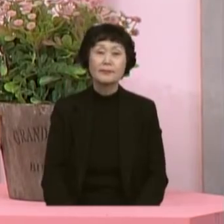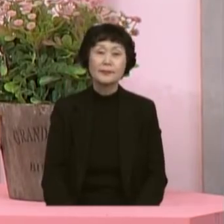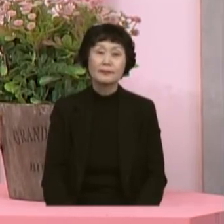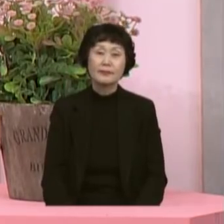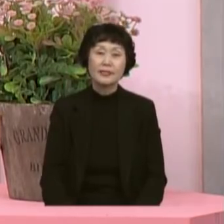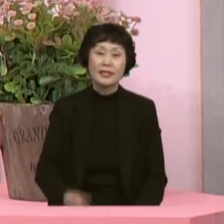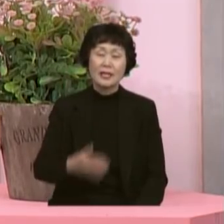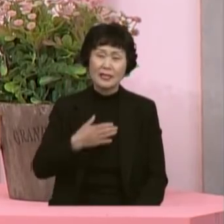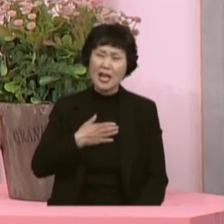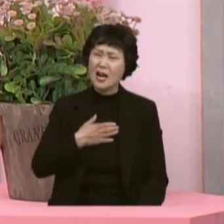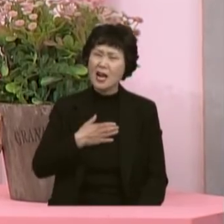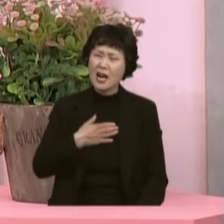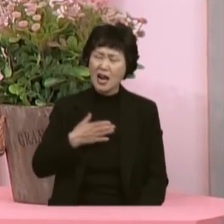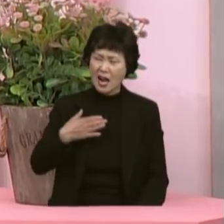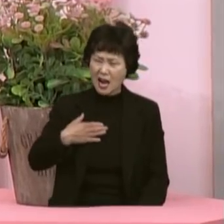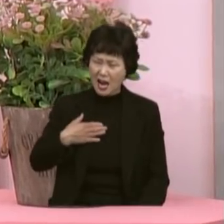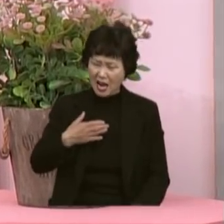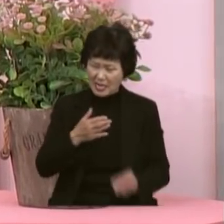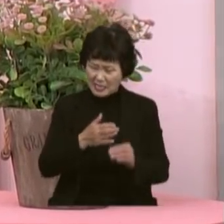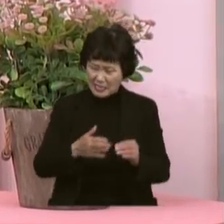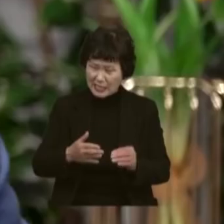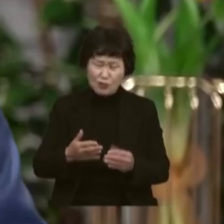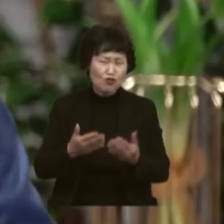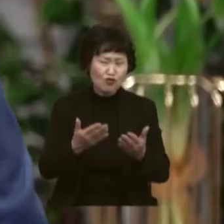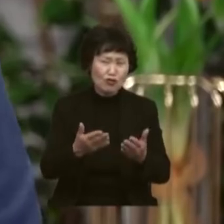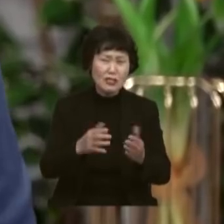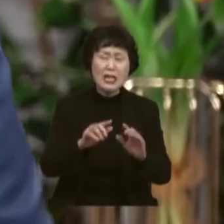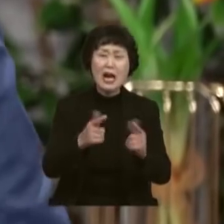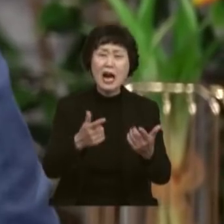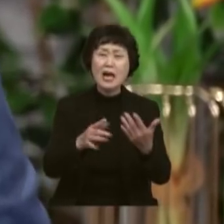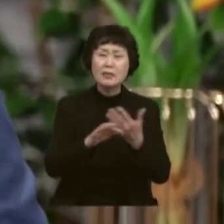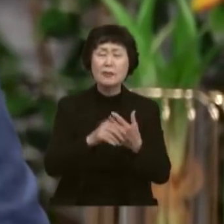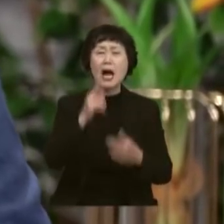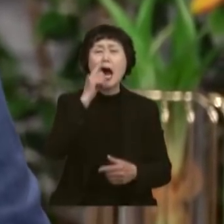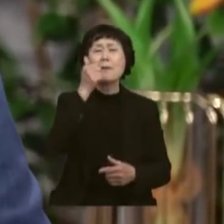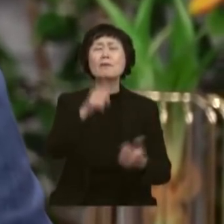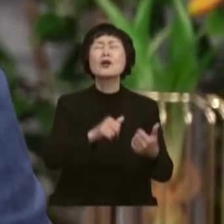내가 안 자르면 아빠가 죽잖아. 어, 그러래.